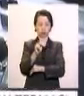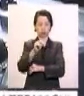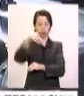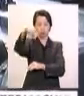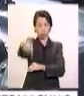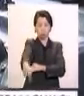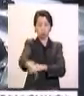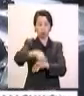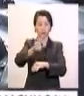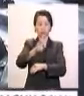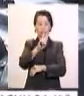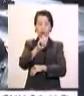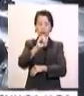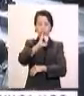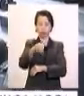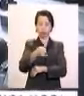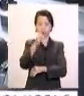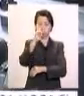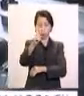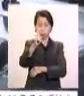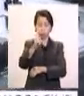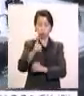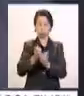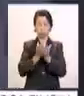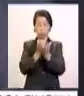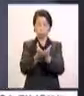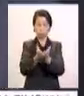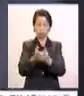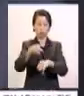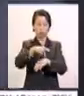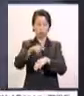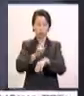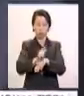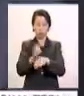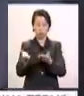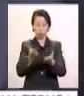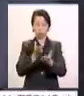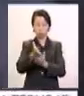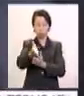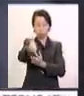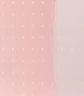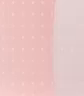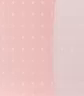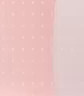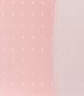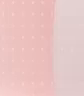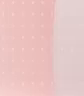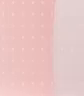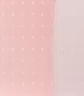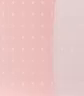bernilai lebih RM20 juta setiap satu berlabuh di Langkawi dalam usaha merintis hasrat itu.